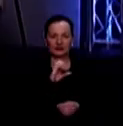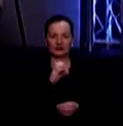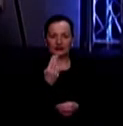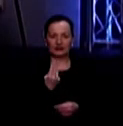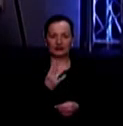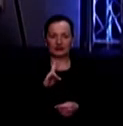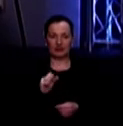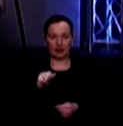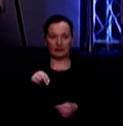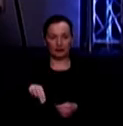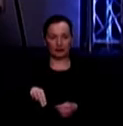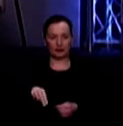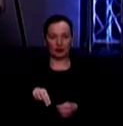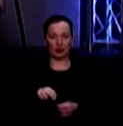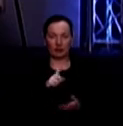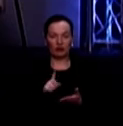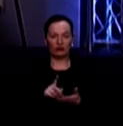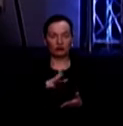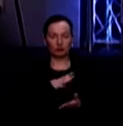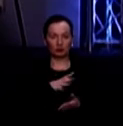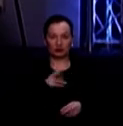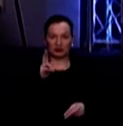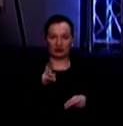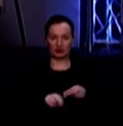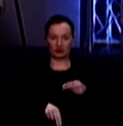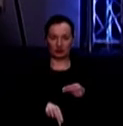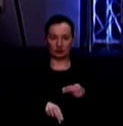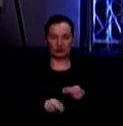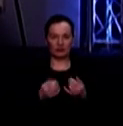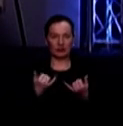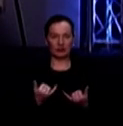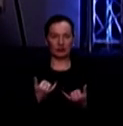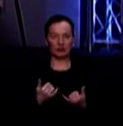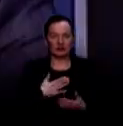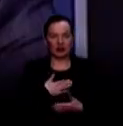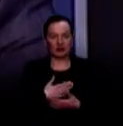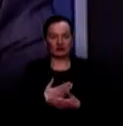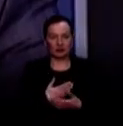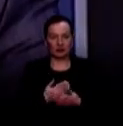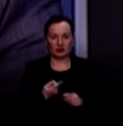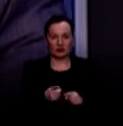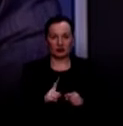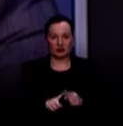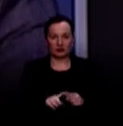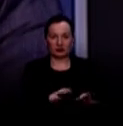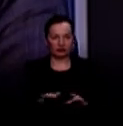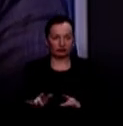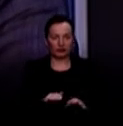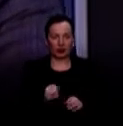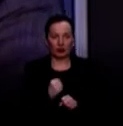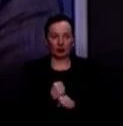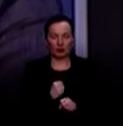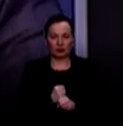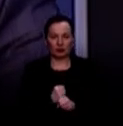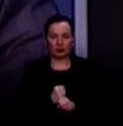згідно зі стратегією. Так, в принципі, мав би бути вже завершений, його ще не затує, він зараз активізувалася ця робота. Тобто, з різних причин, напевно, не